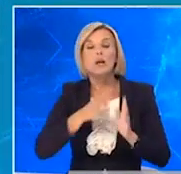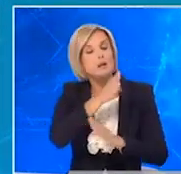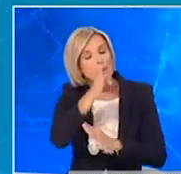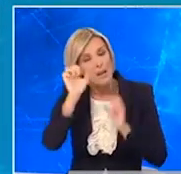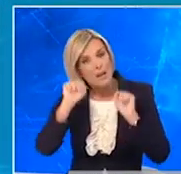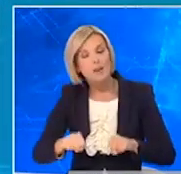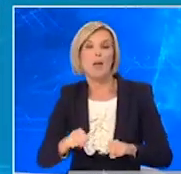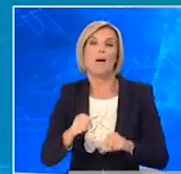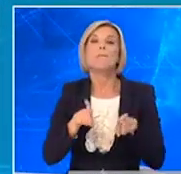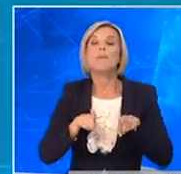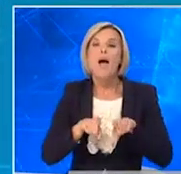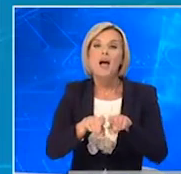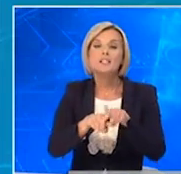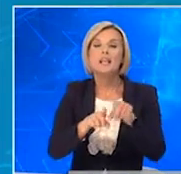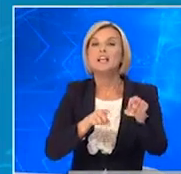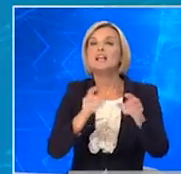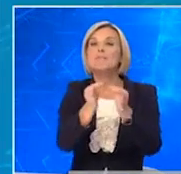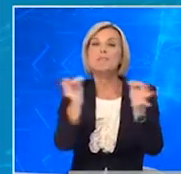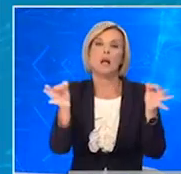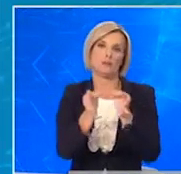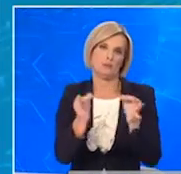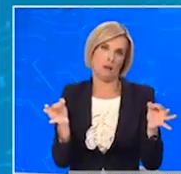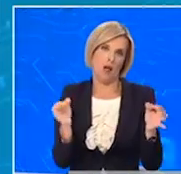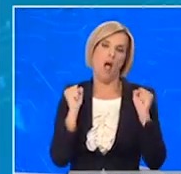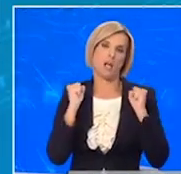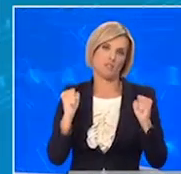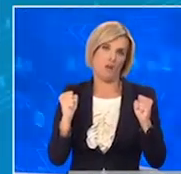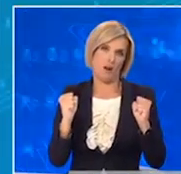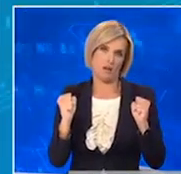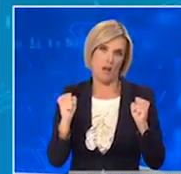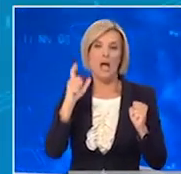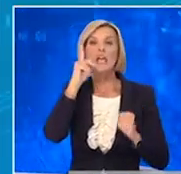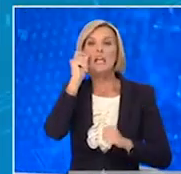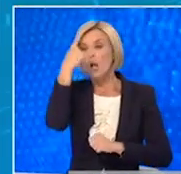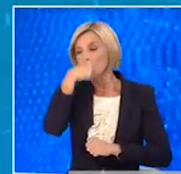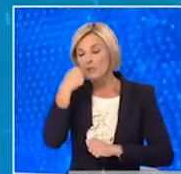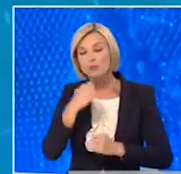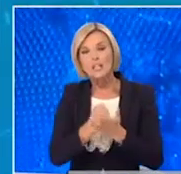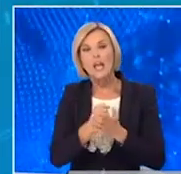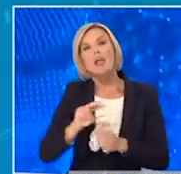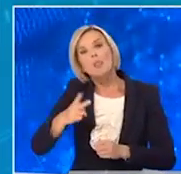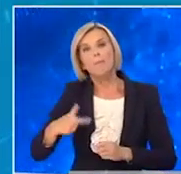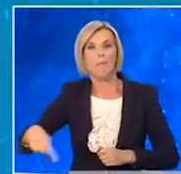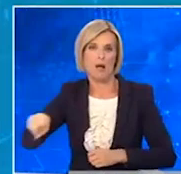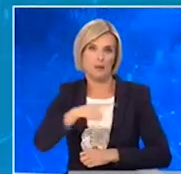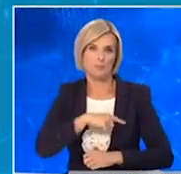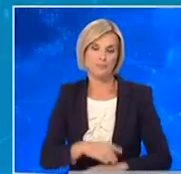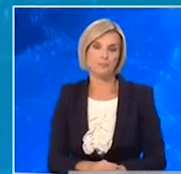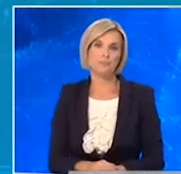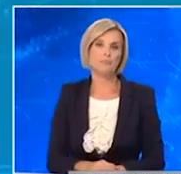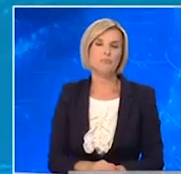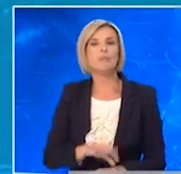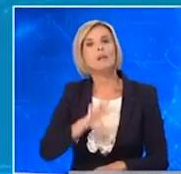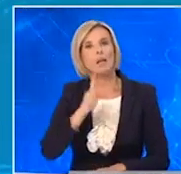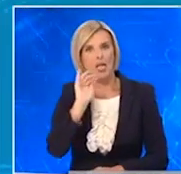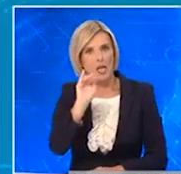μας. Αλλά να γίνει αυτό με ξεκάθαρους όρους ασφάλειας και για τους εαυτούς μας και για τους γύρους μας. Οπότε, αφού έχουμε και την αύξηση των κρουσμάτων, μπορεί να